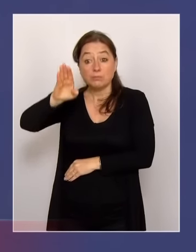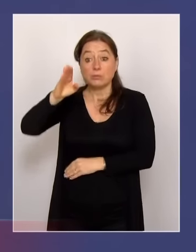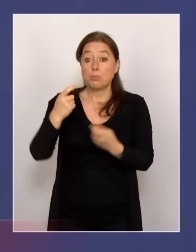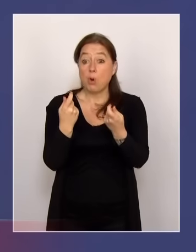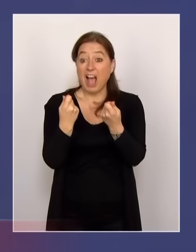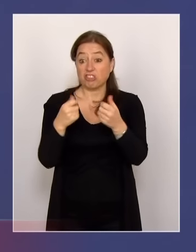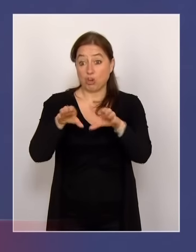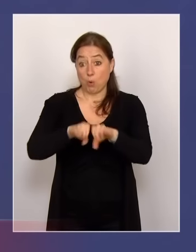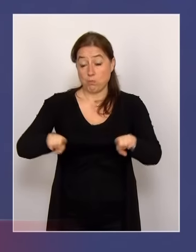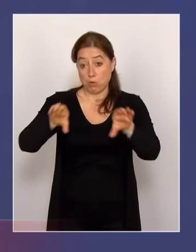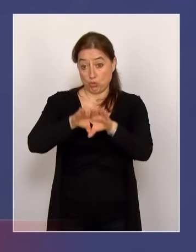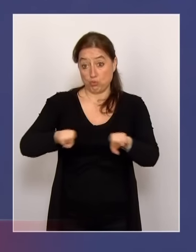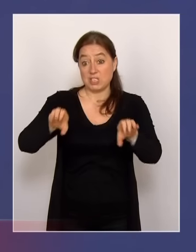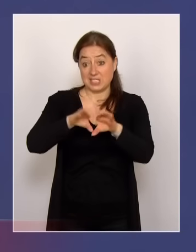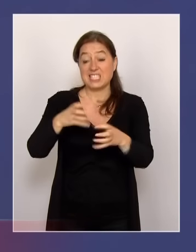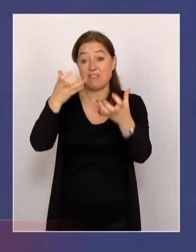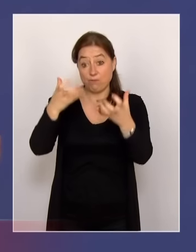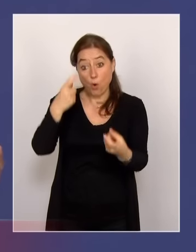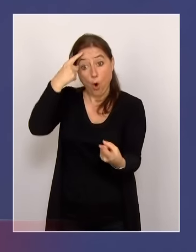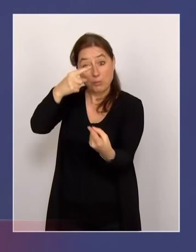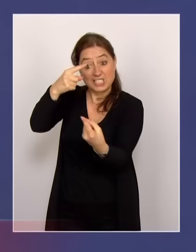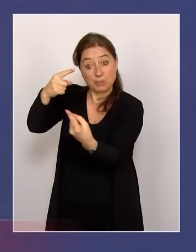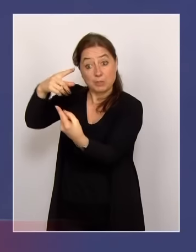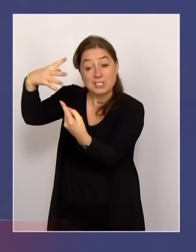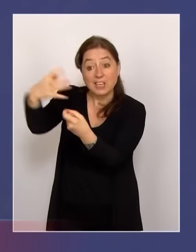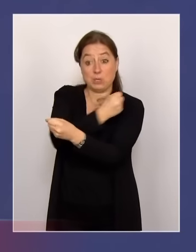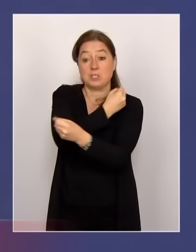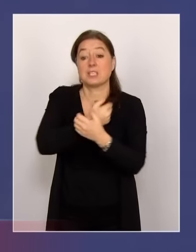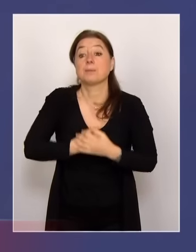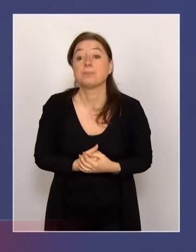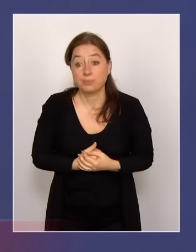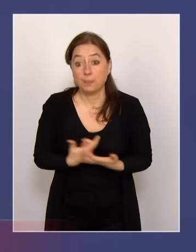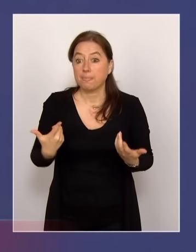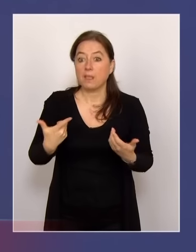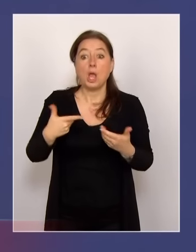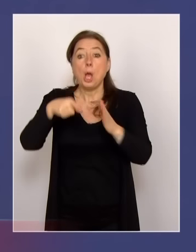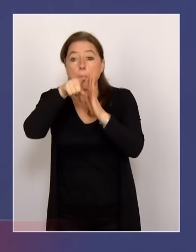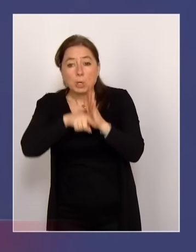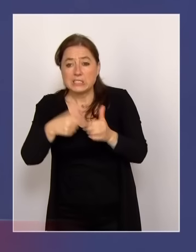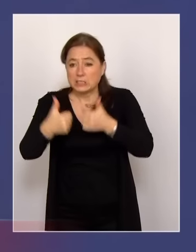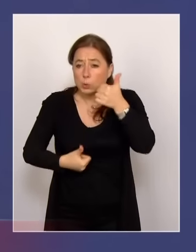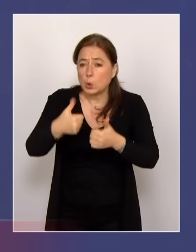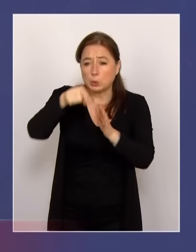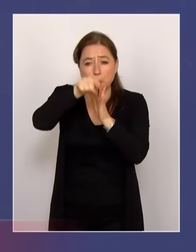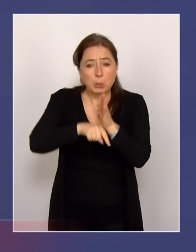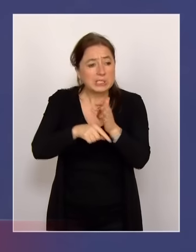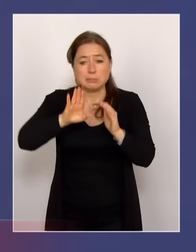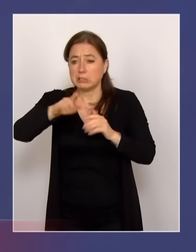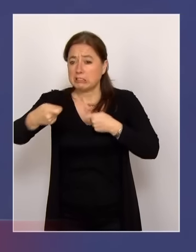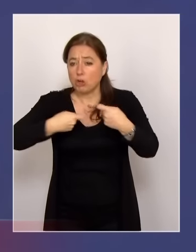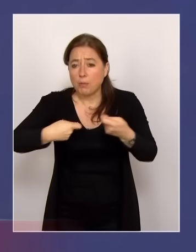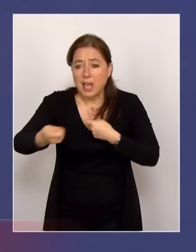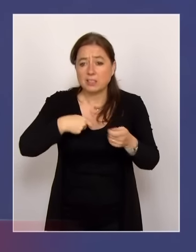les 5 objectifs que je viens de rappeler. Parce que si nous le faisons avec les règles de politique de concurrence, de politique commerciale, de politique